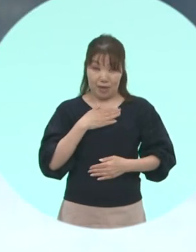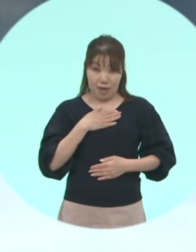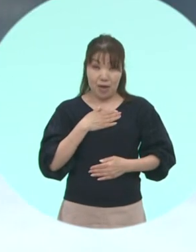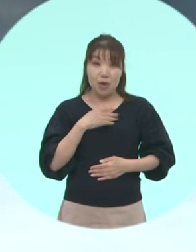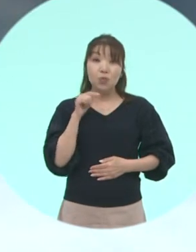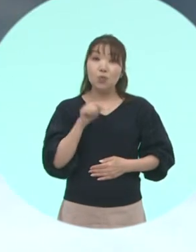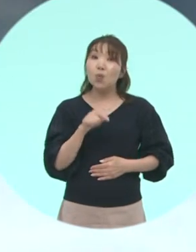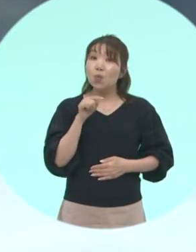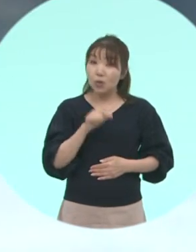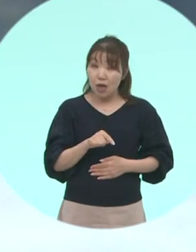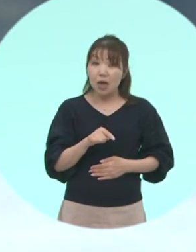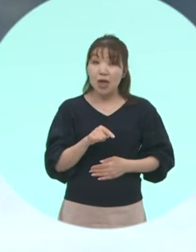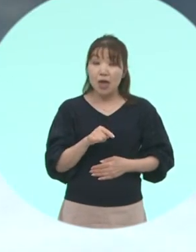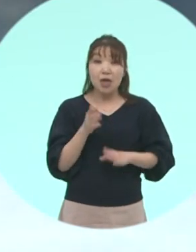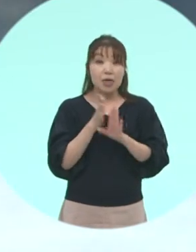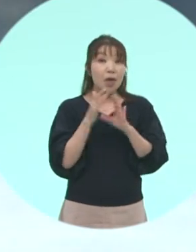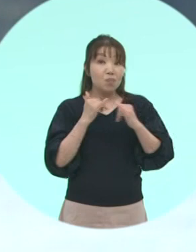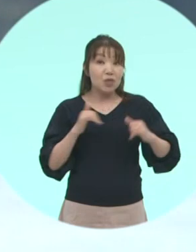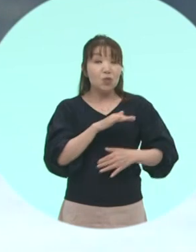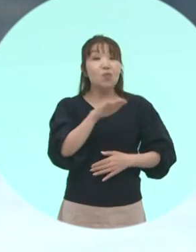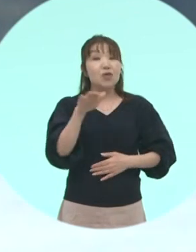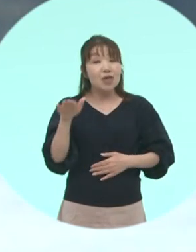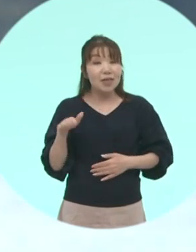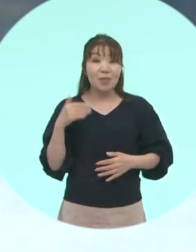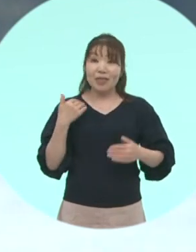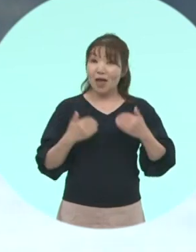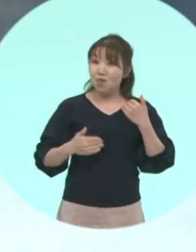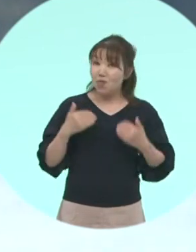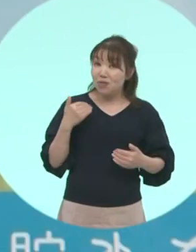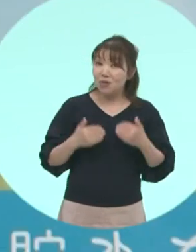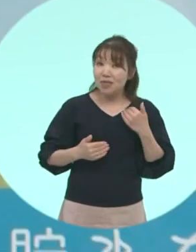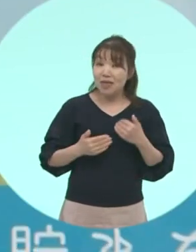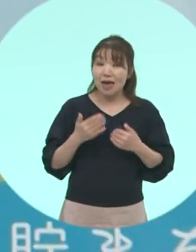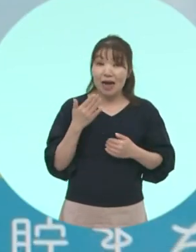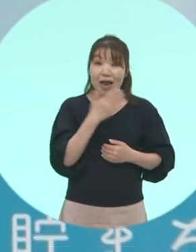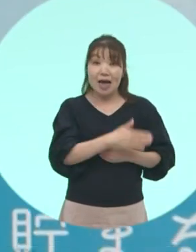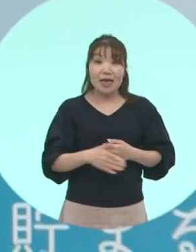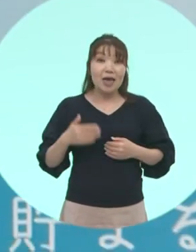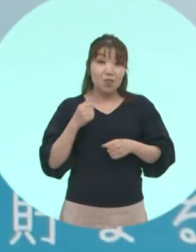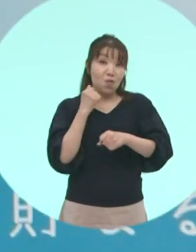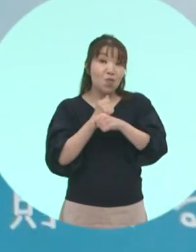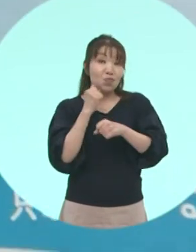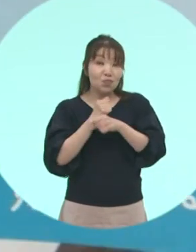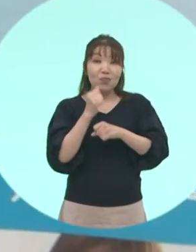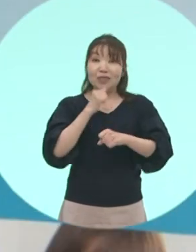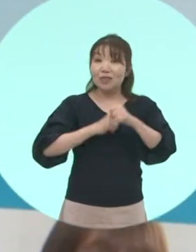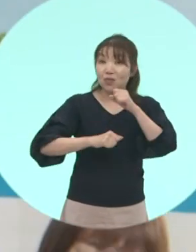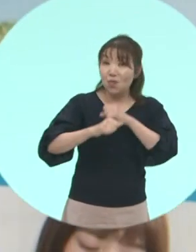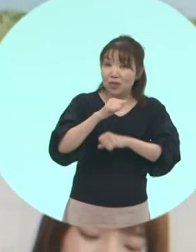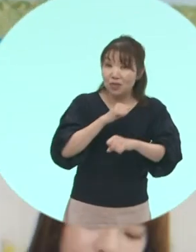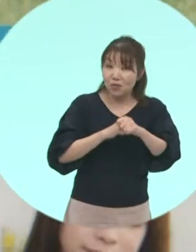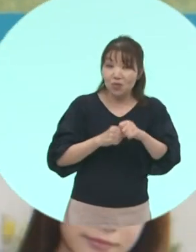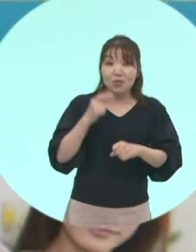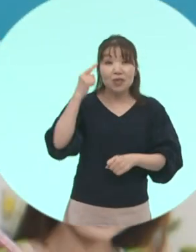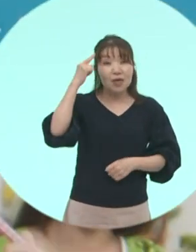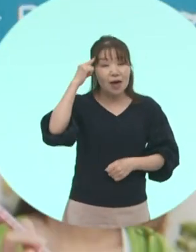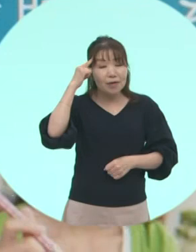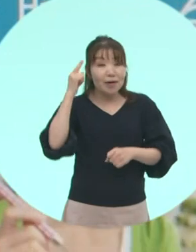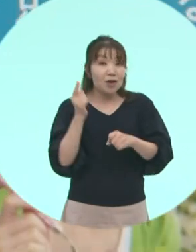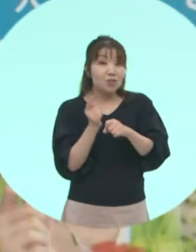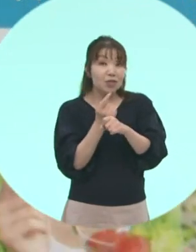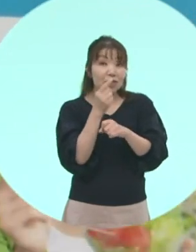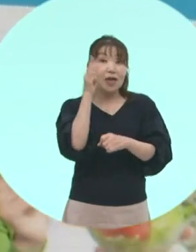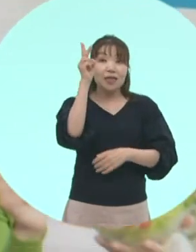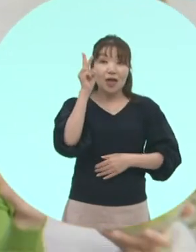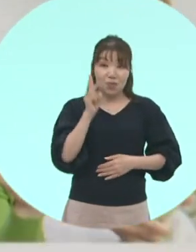そこで県民の皆様が楽しみながら健康づくりに取り組み、健康を意識するきっかけにな